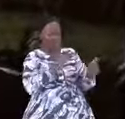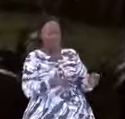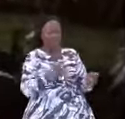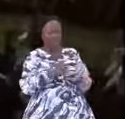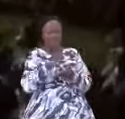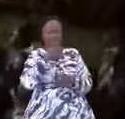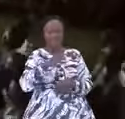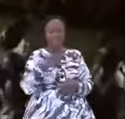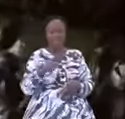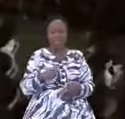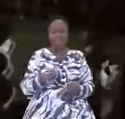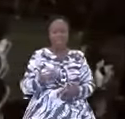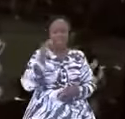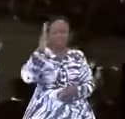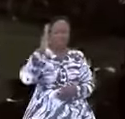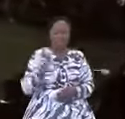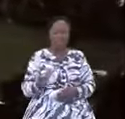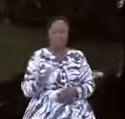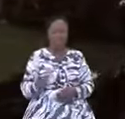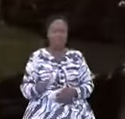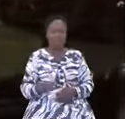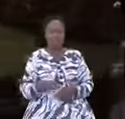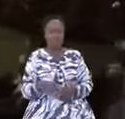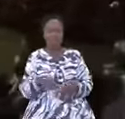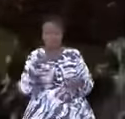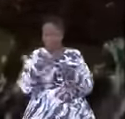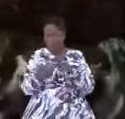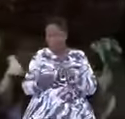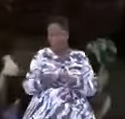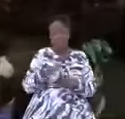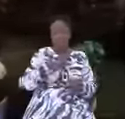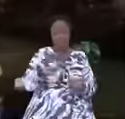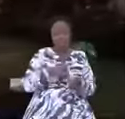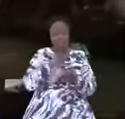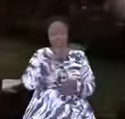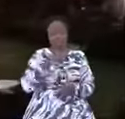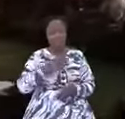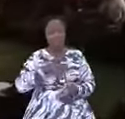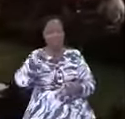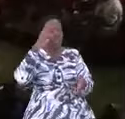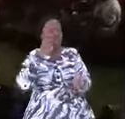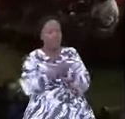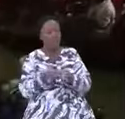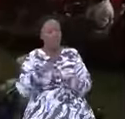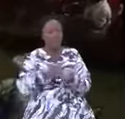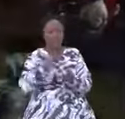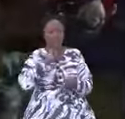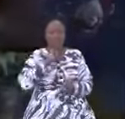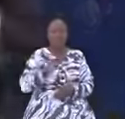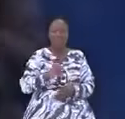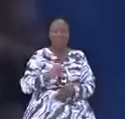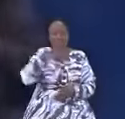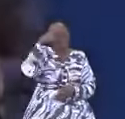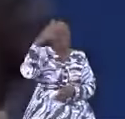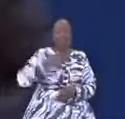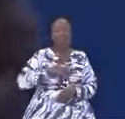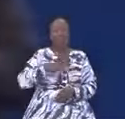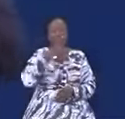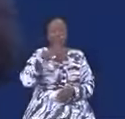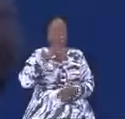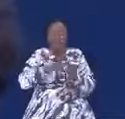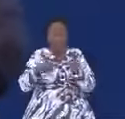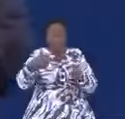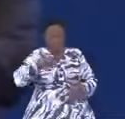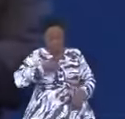tracteurs ce n'est pas la faute à ma femme ce n'est pas la faute à la maman c'est ma faute car